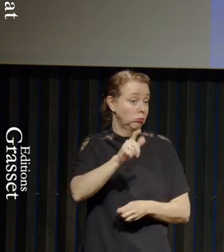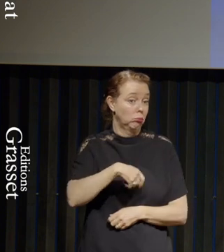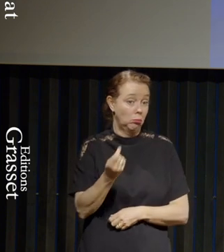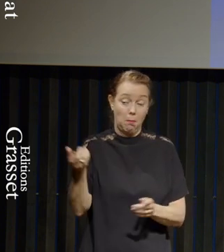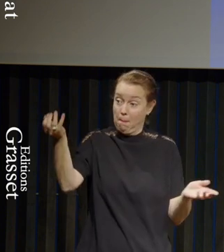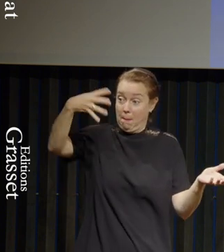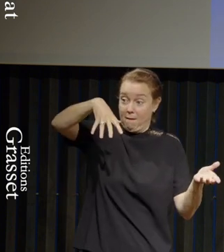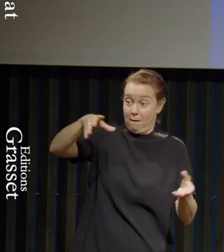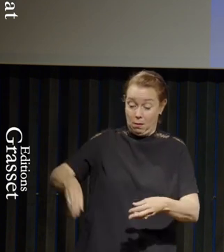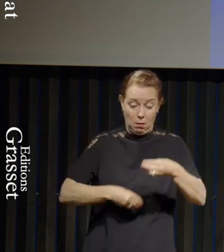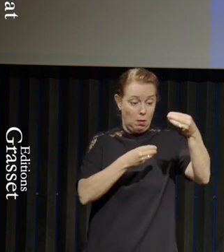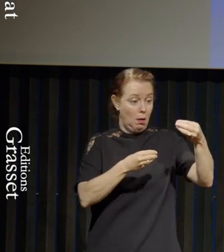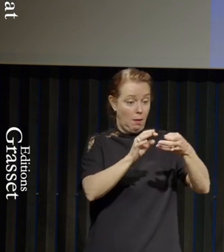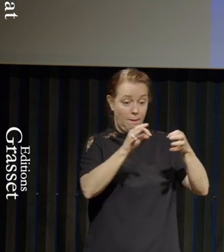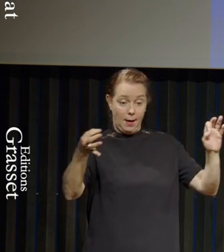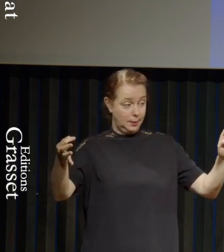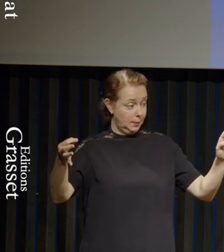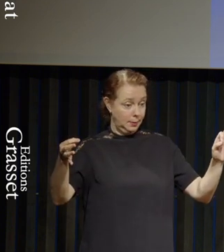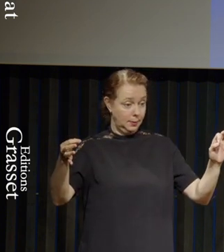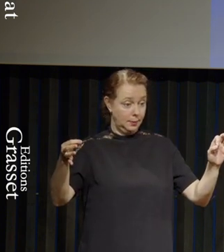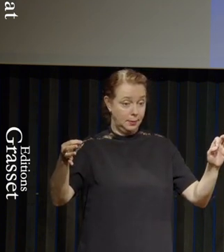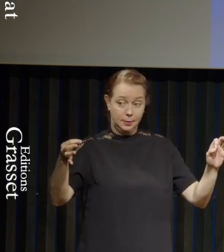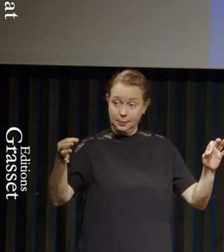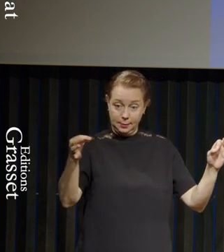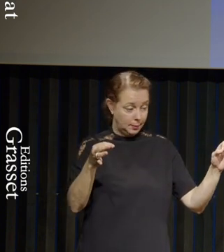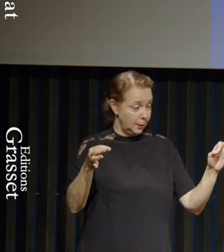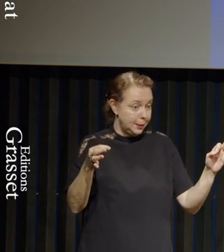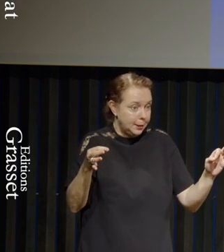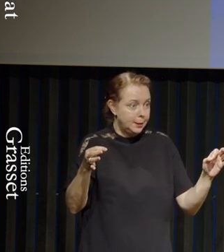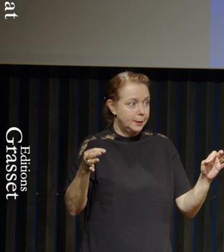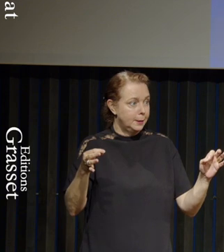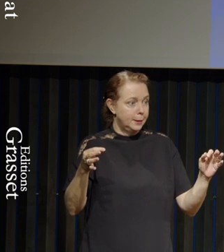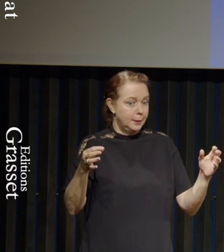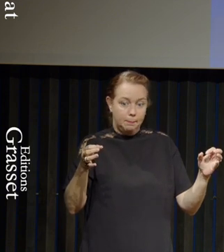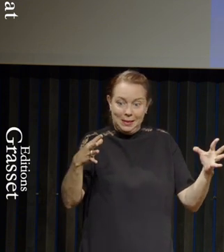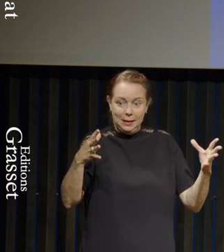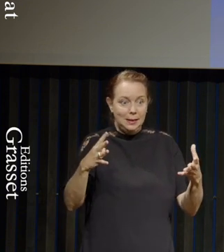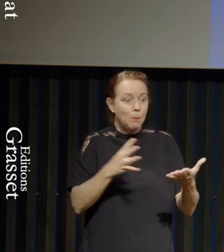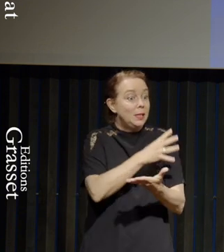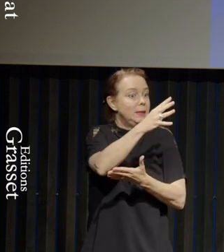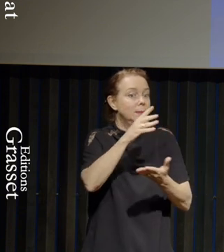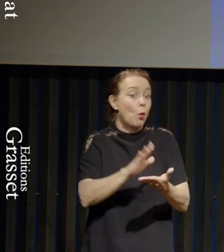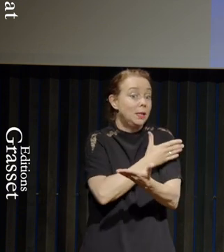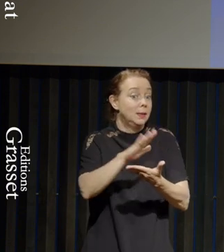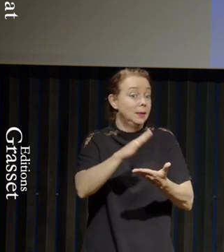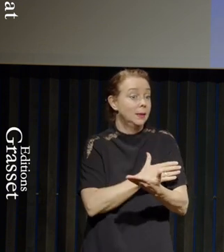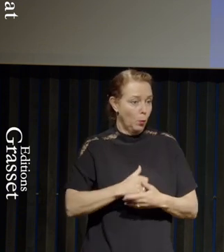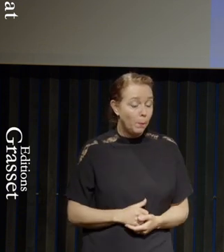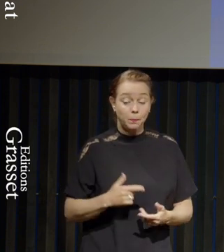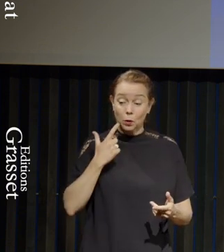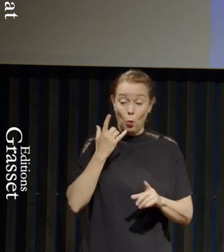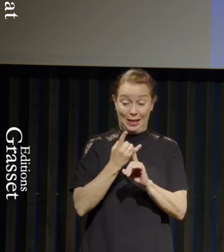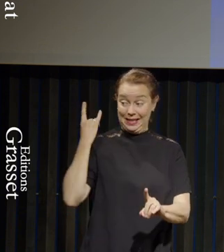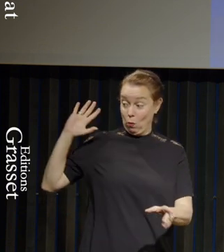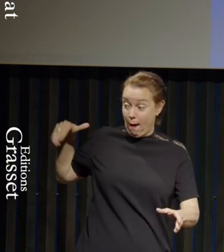qui constitue une phrase qui a quelque chose de poétique. Donc on voit bien que l'histoire de la pensée